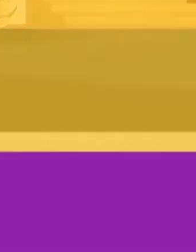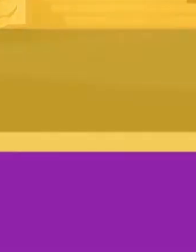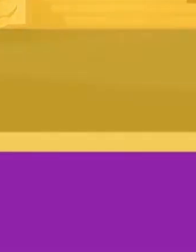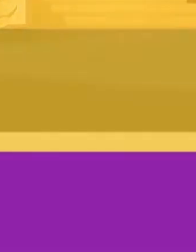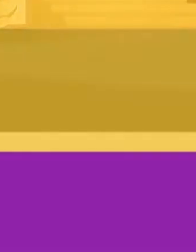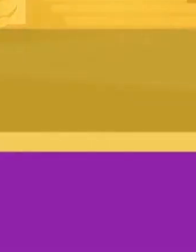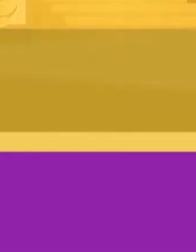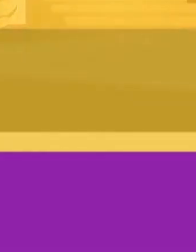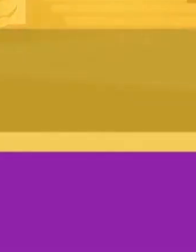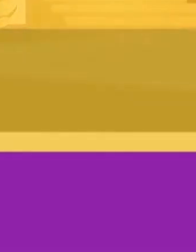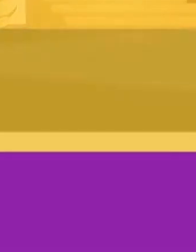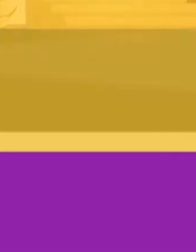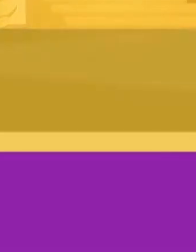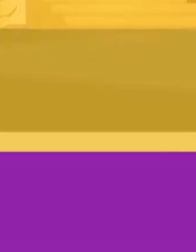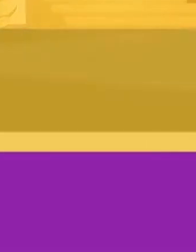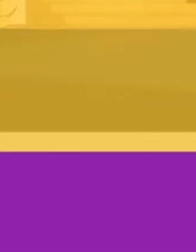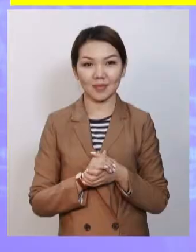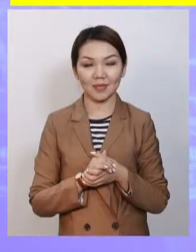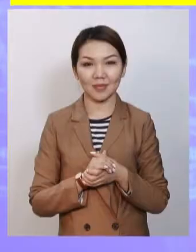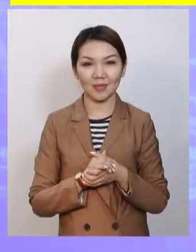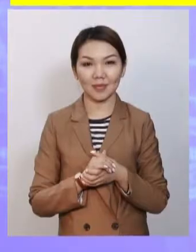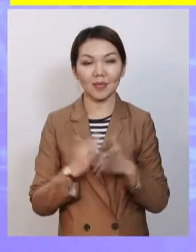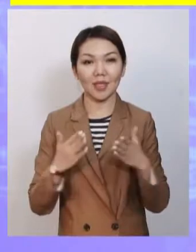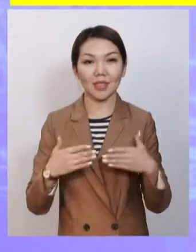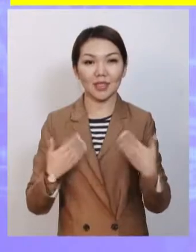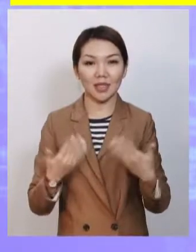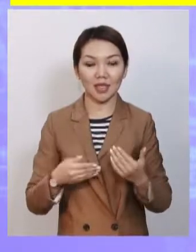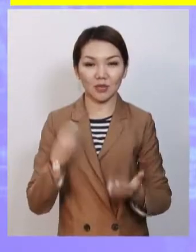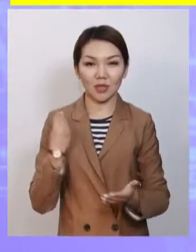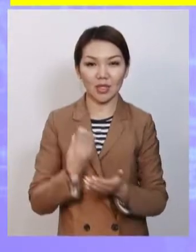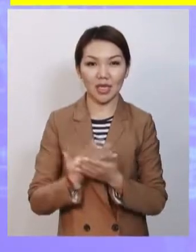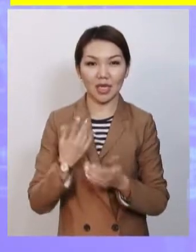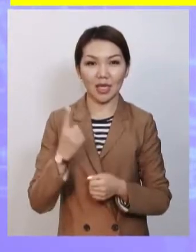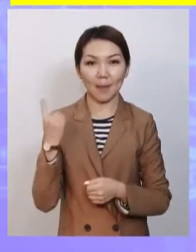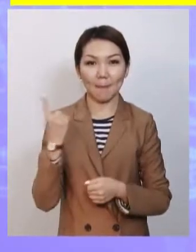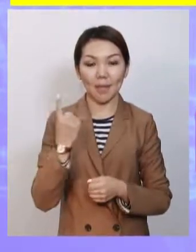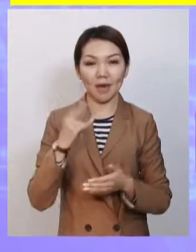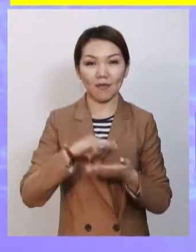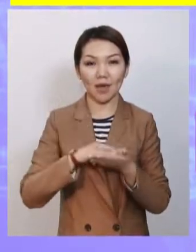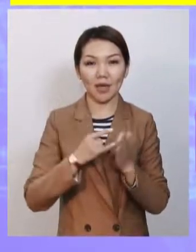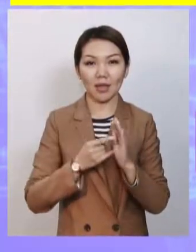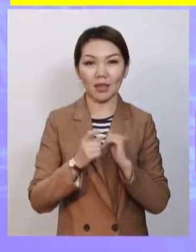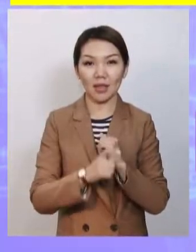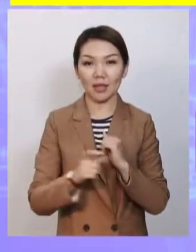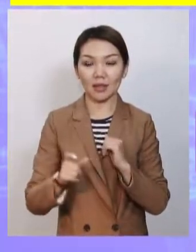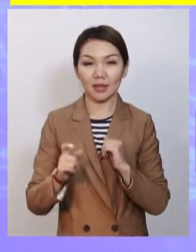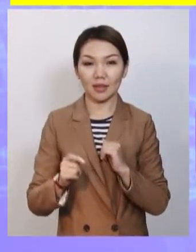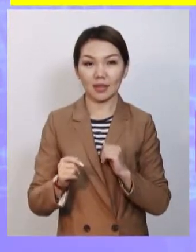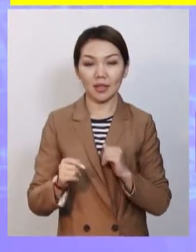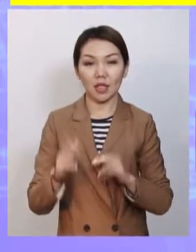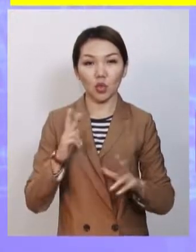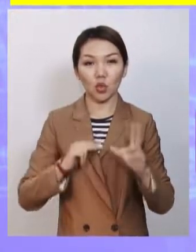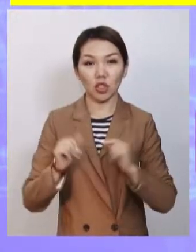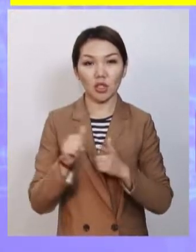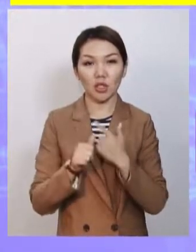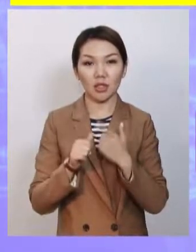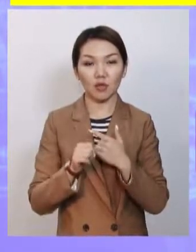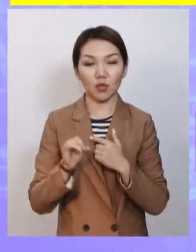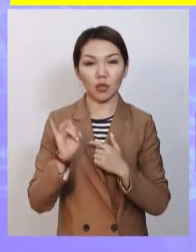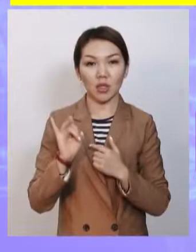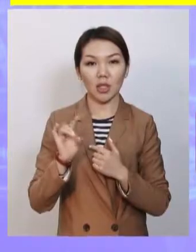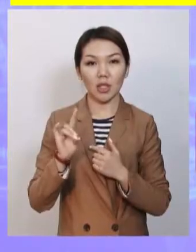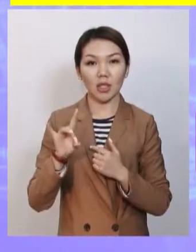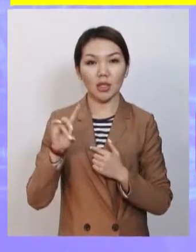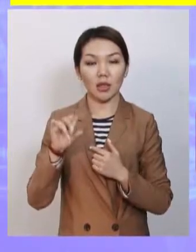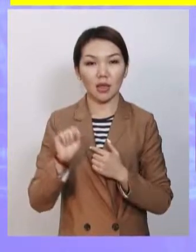день я ворон здравствуйте дорогие первоклассники зовут меня ирина николаевна и я рада вас